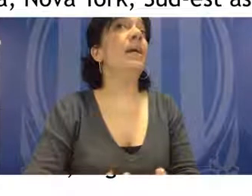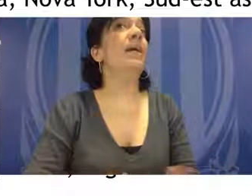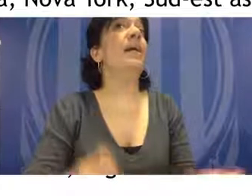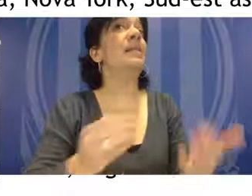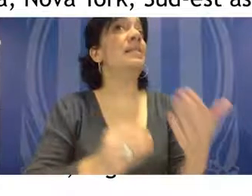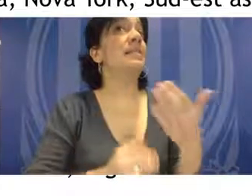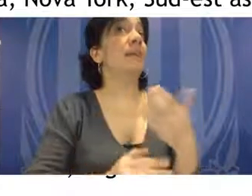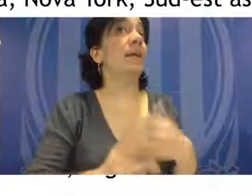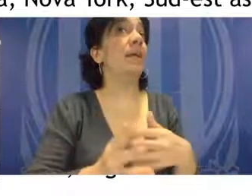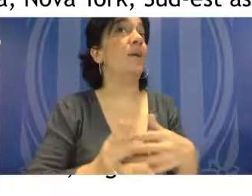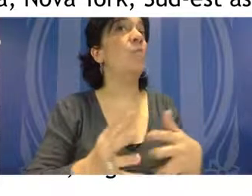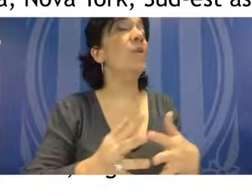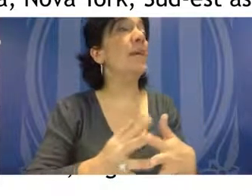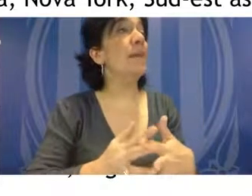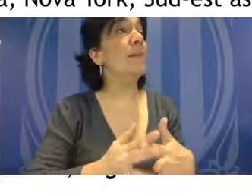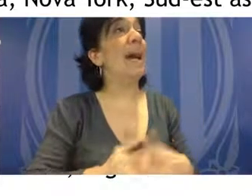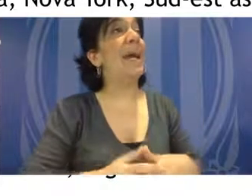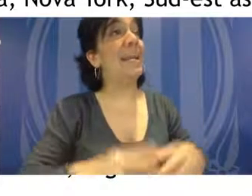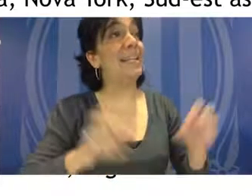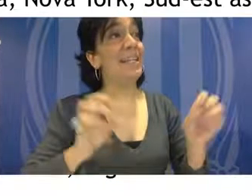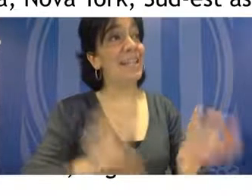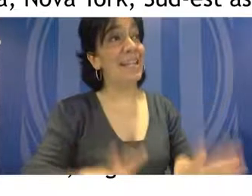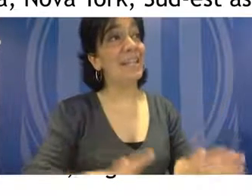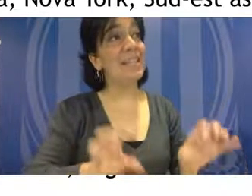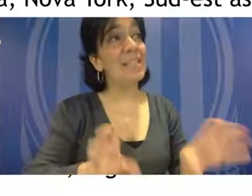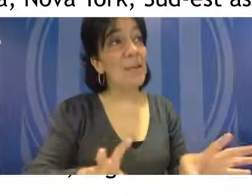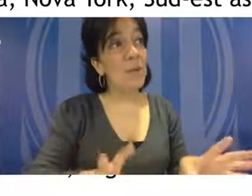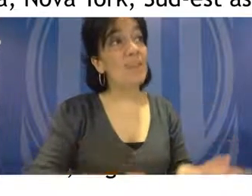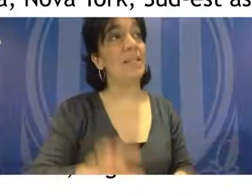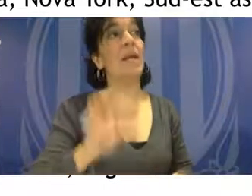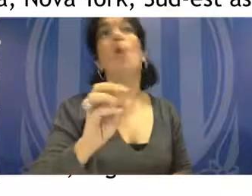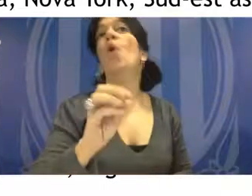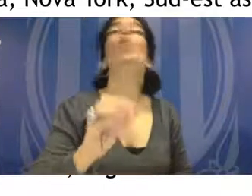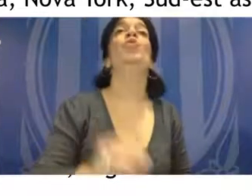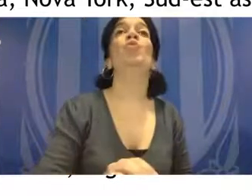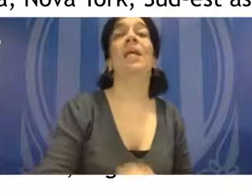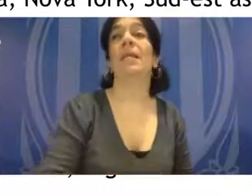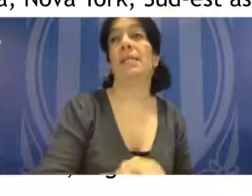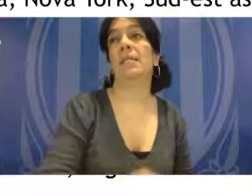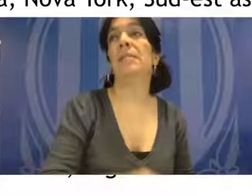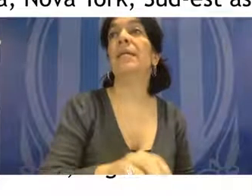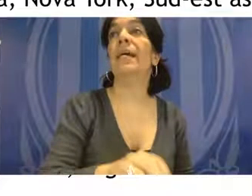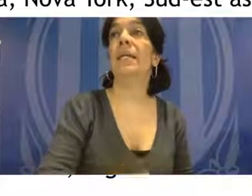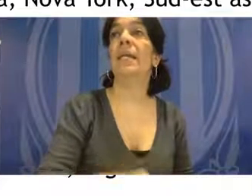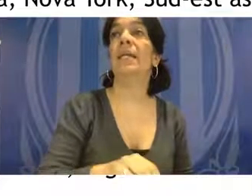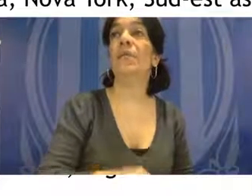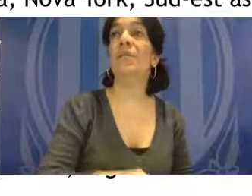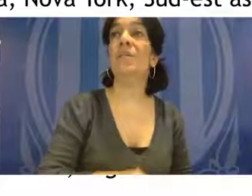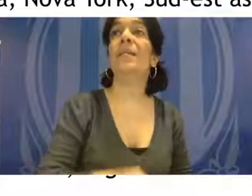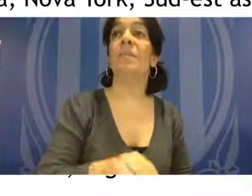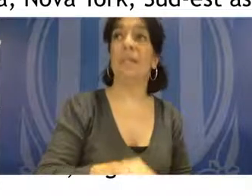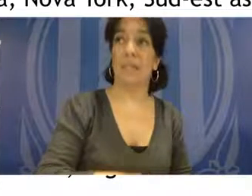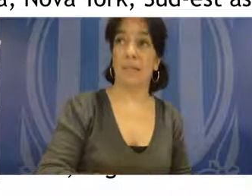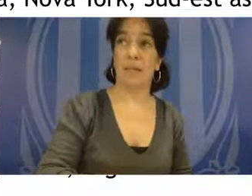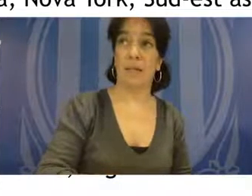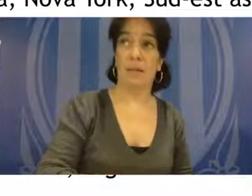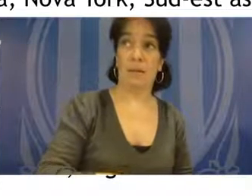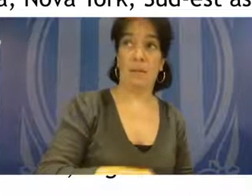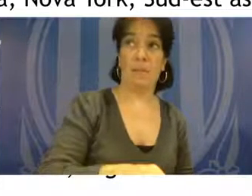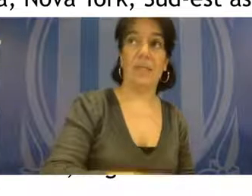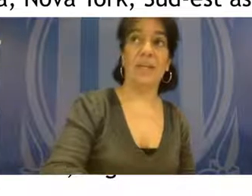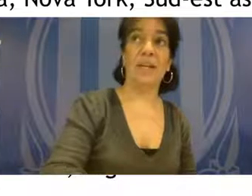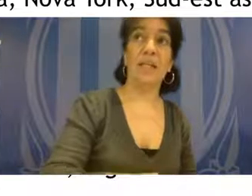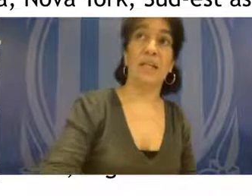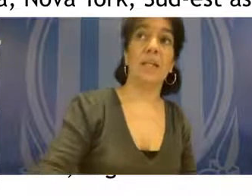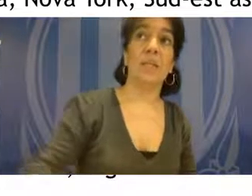també ens comuniquem en les altres llengües on nosaltres, l'Agència Catalana de Turisme, té presència,